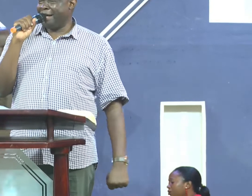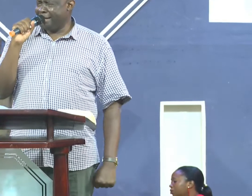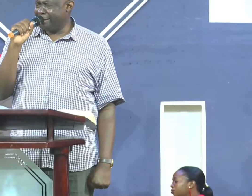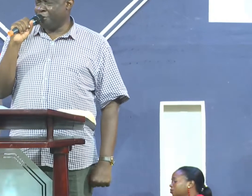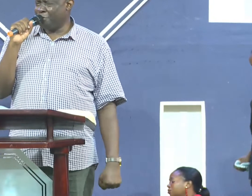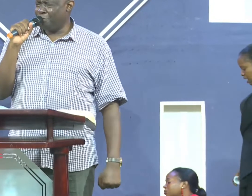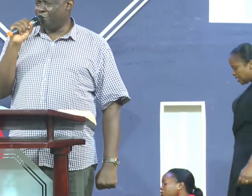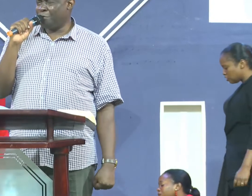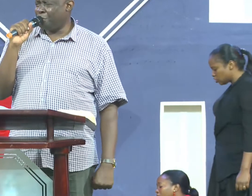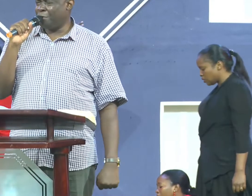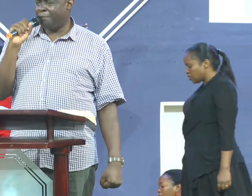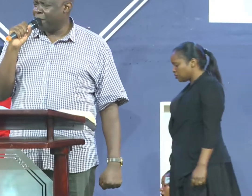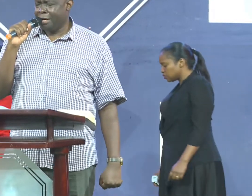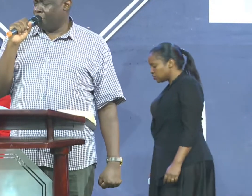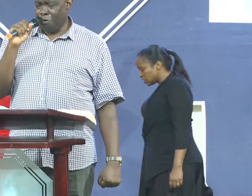okulaba embaga ezo